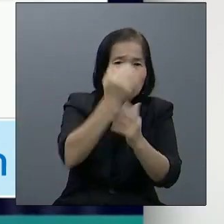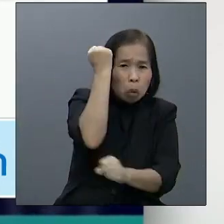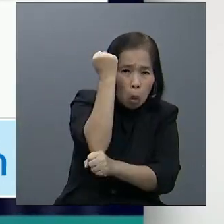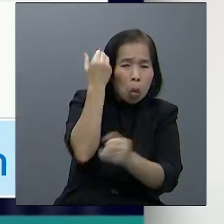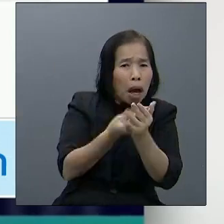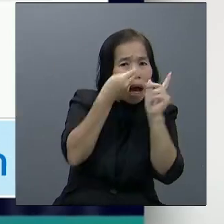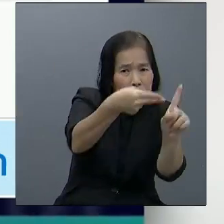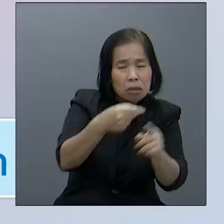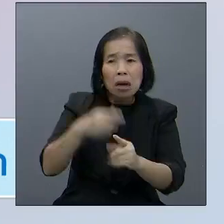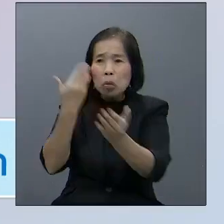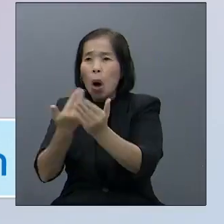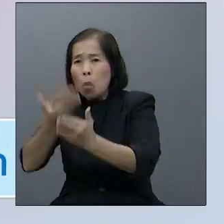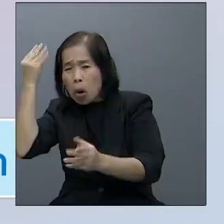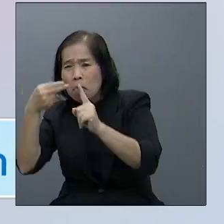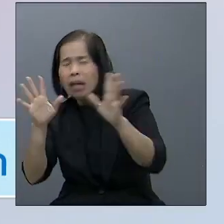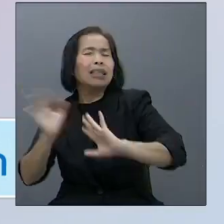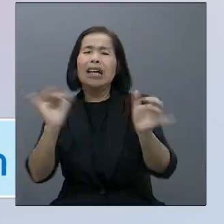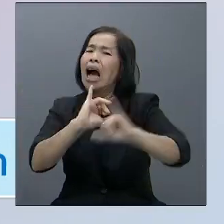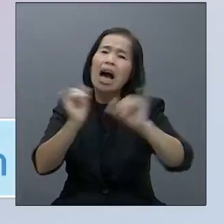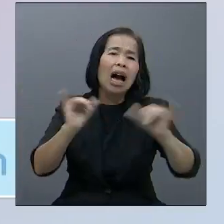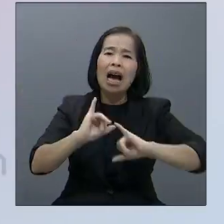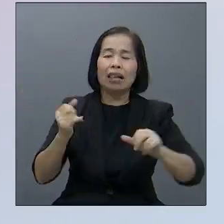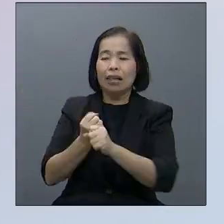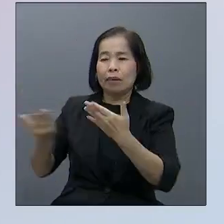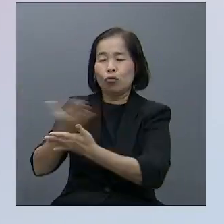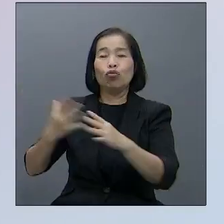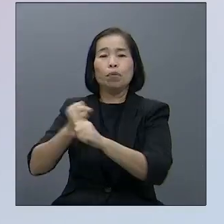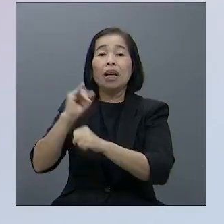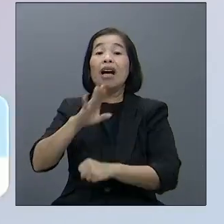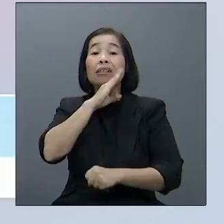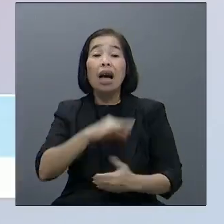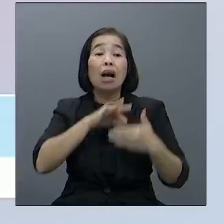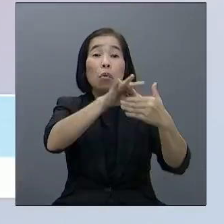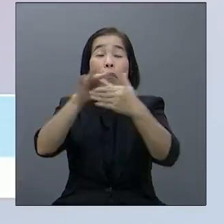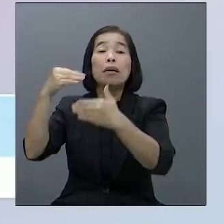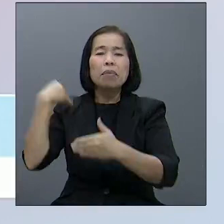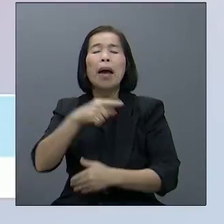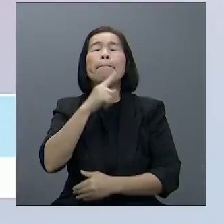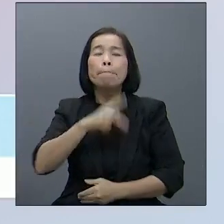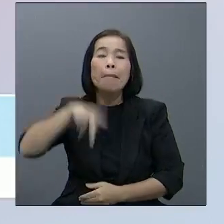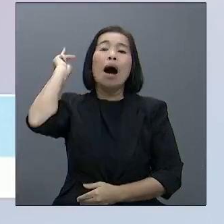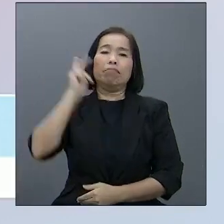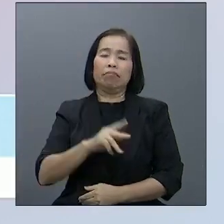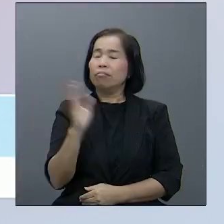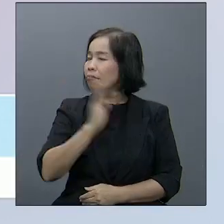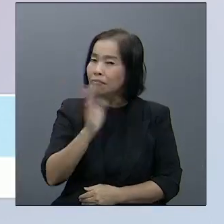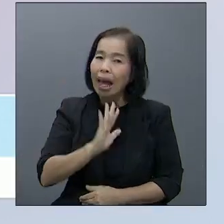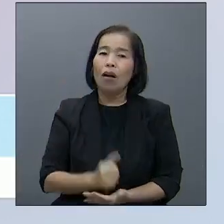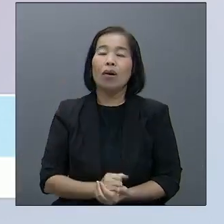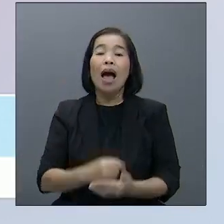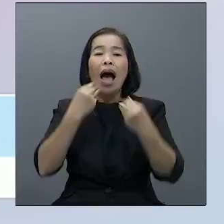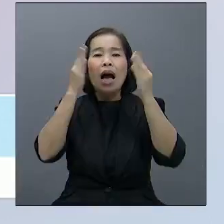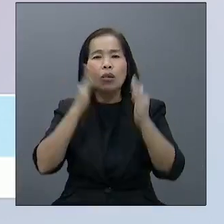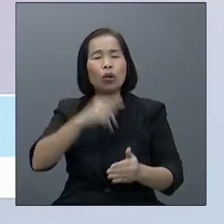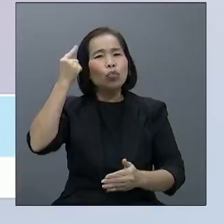ที่ใช้แค่ไหนดังนั้นเรื่องนี้ไม่ควรส่งต่อถ้าจะส่งต่อก็ฝากส่งต่อไปว่ามันเป็นข่าวปลอมนะครับและเพื่ออยากให้ทุกท่านได้เ